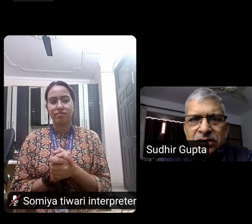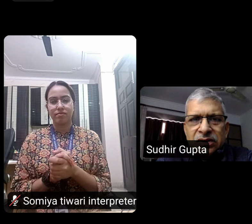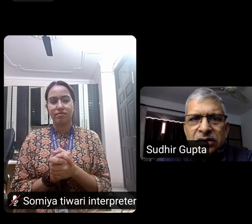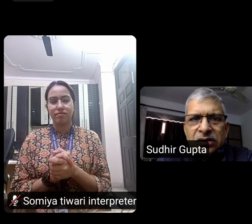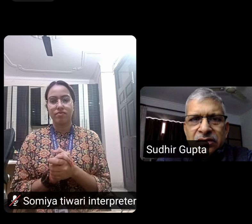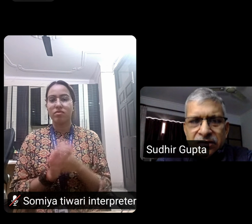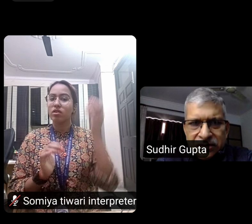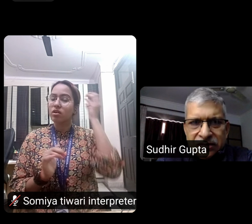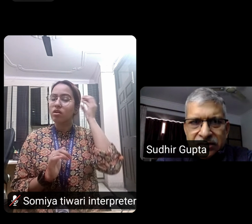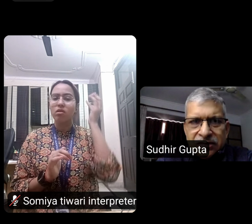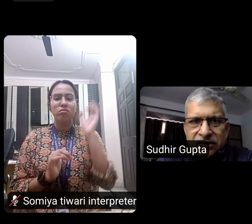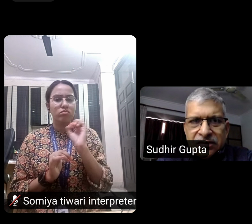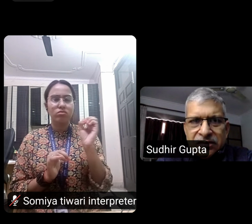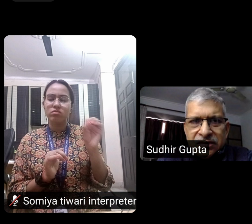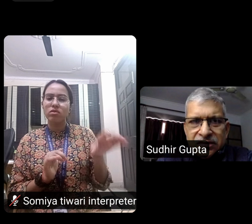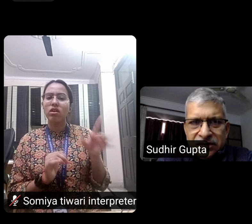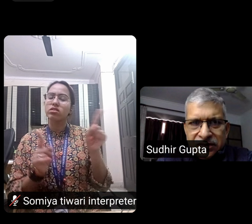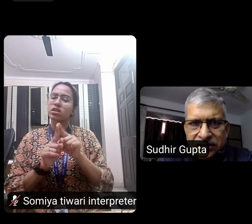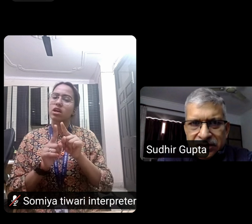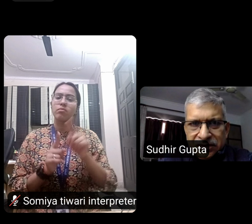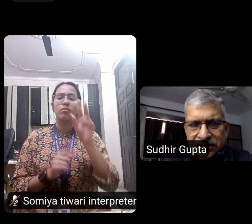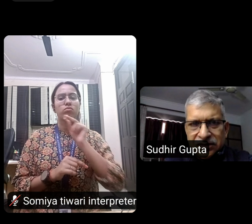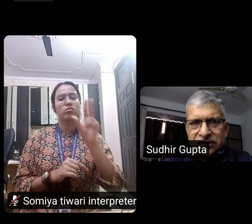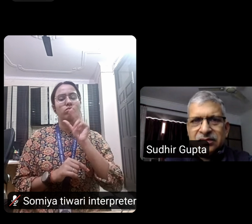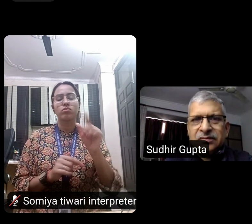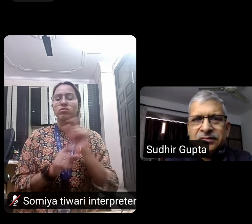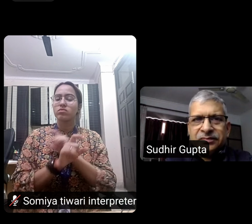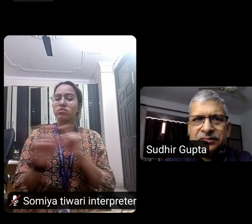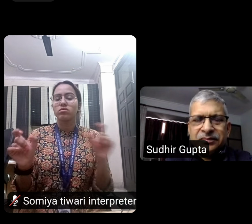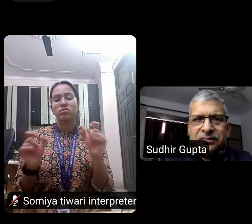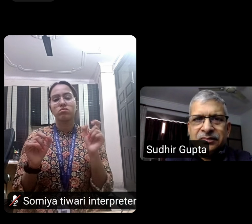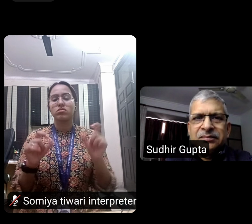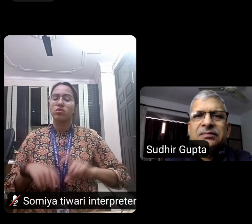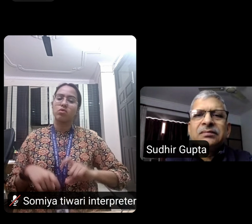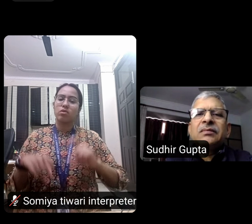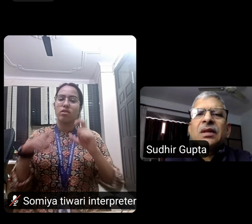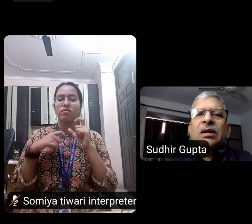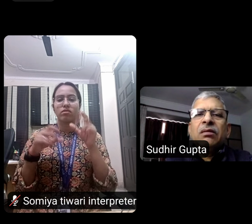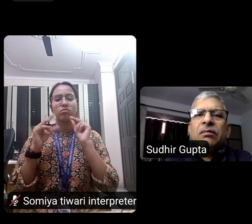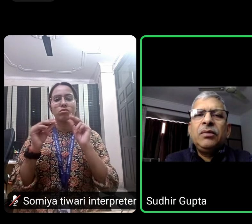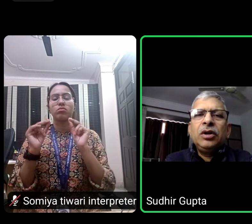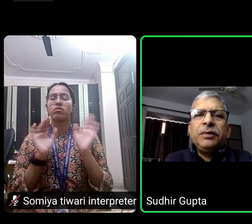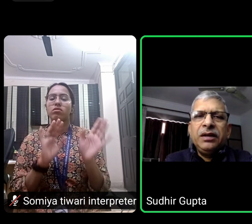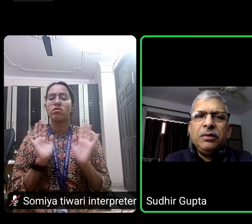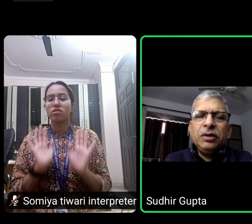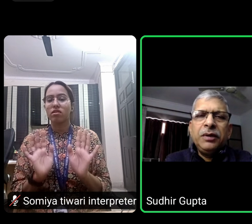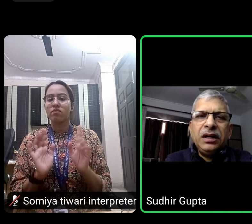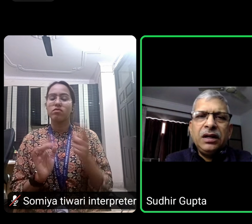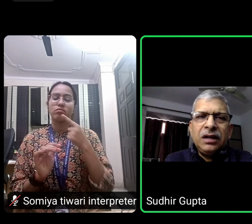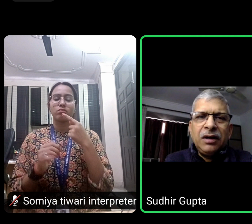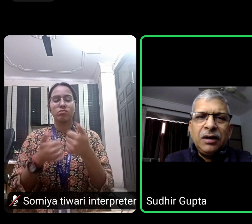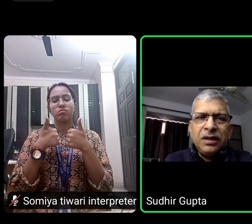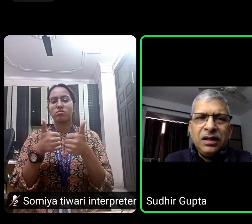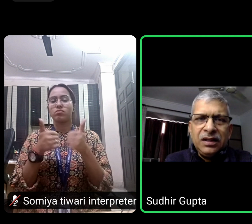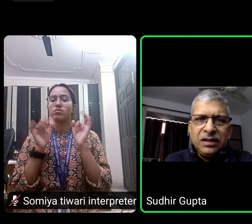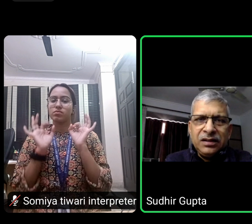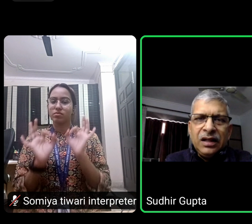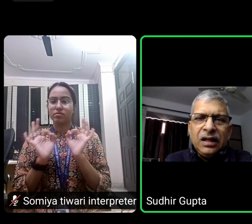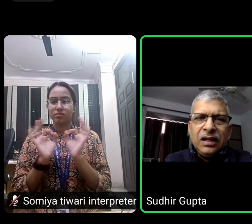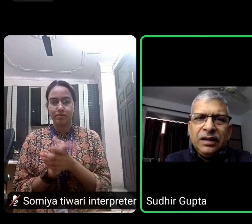ऐसे बात करता है सर कि स्पीकली पूरा कॉन्फिडेंटली बोलता है। बहुत बढ़िया, बहुत बढ़िया। हम